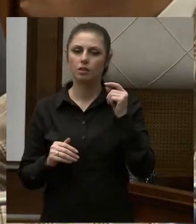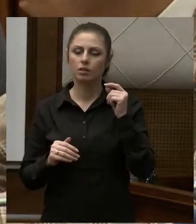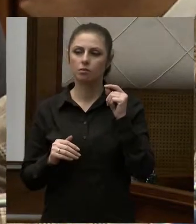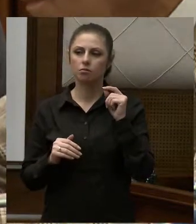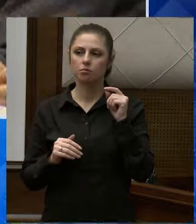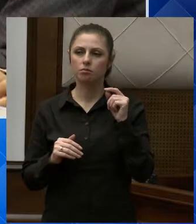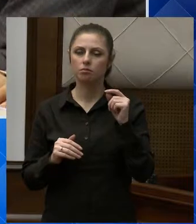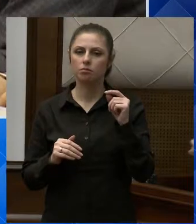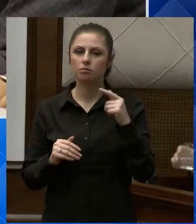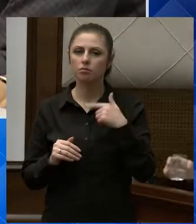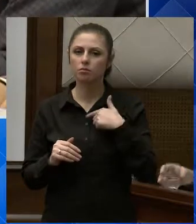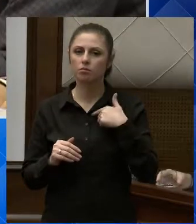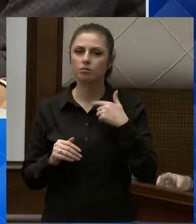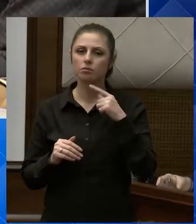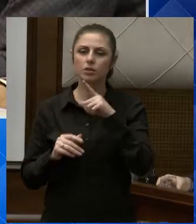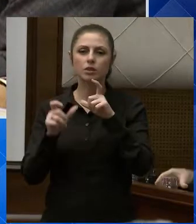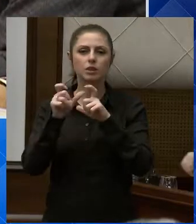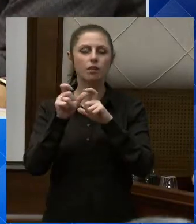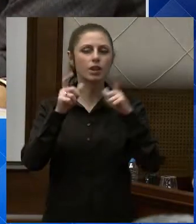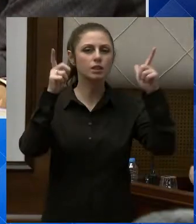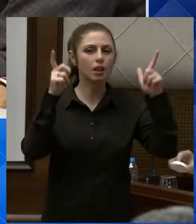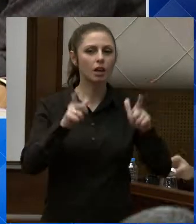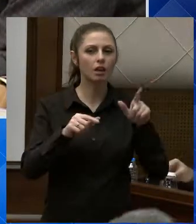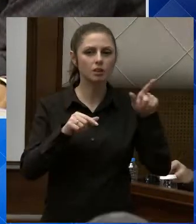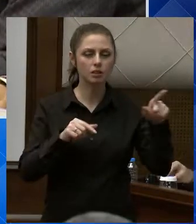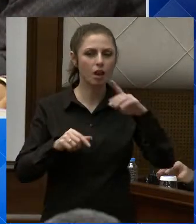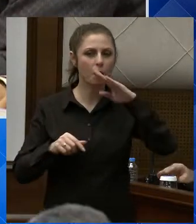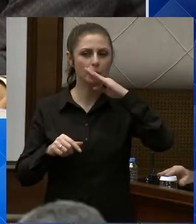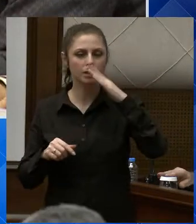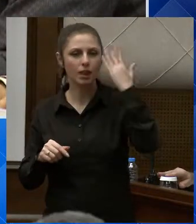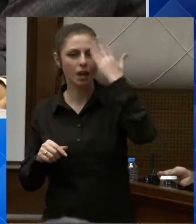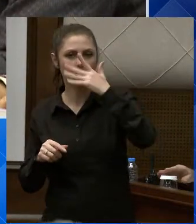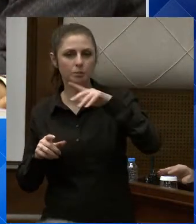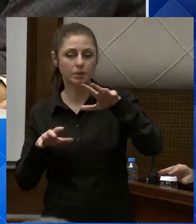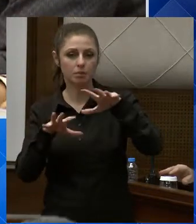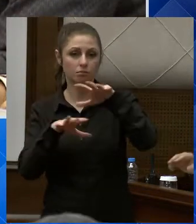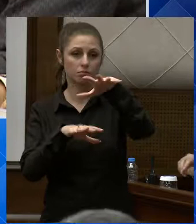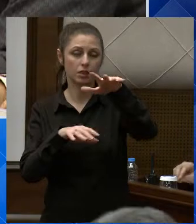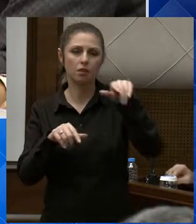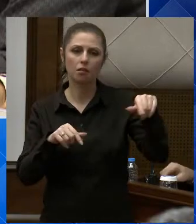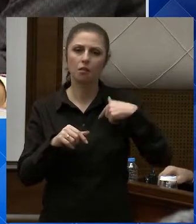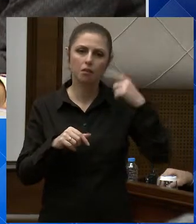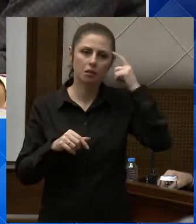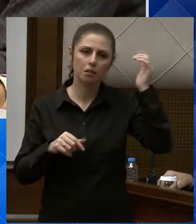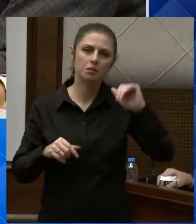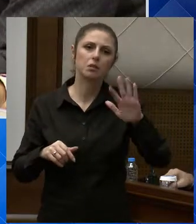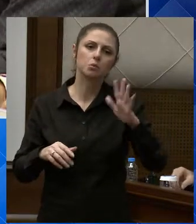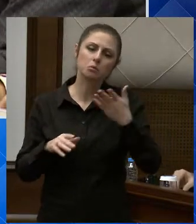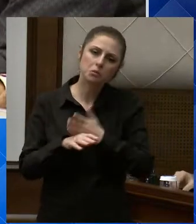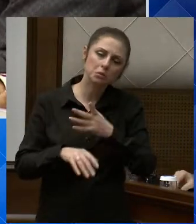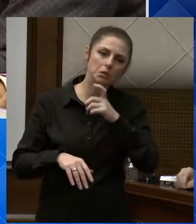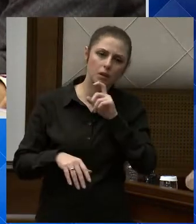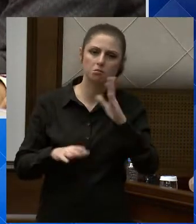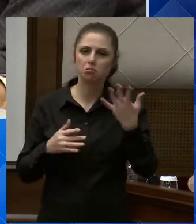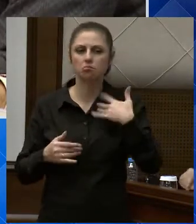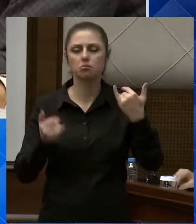geçmemişti. Bu Savakin Adası Mısır ile Arabistan arasında Sudan'a ait olan bir yerdir. Doğru mu eğri mi tartışılır bilmiyorum